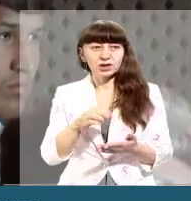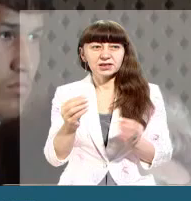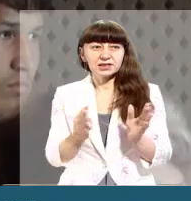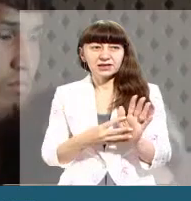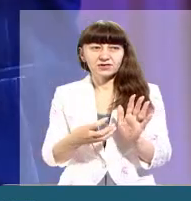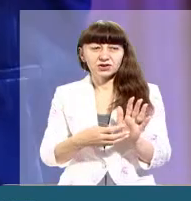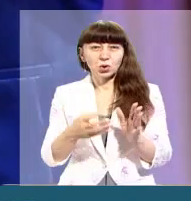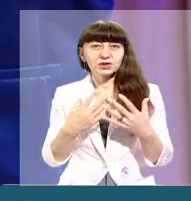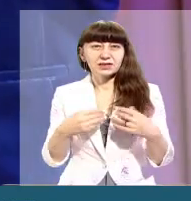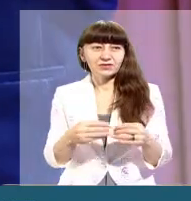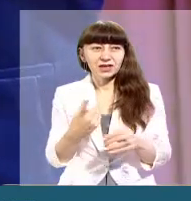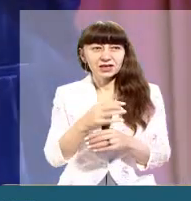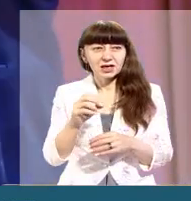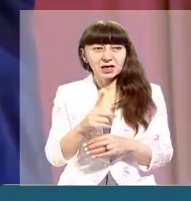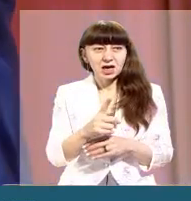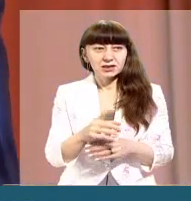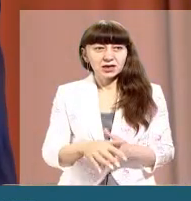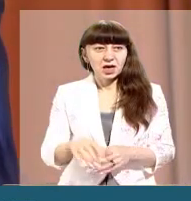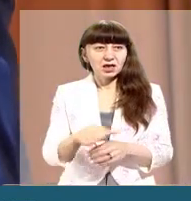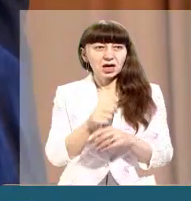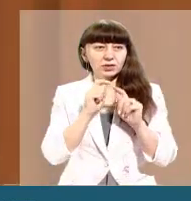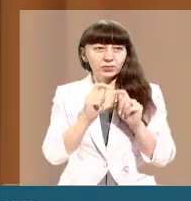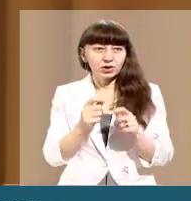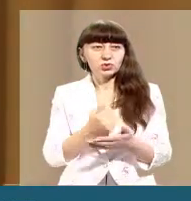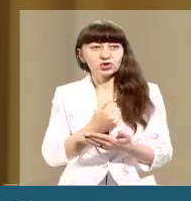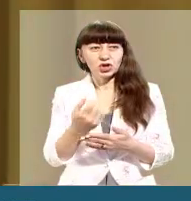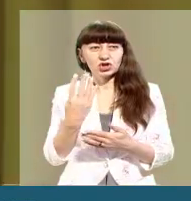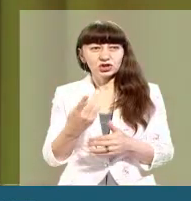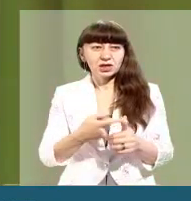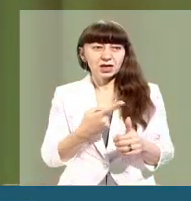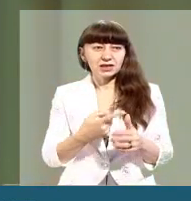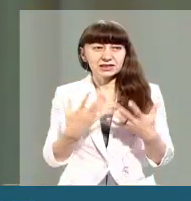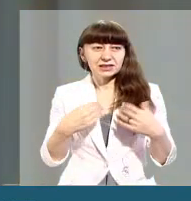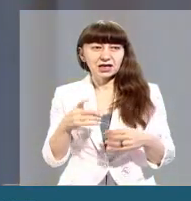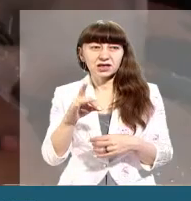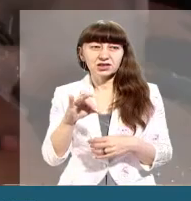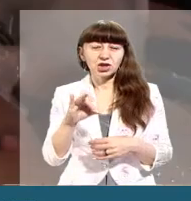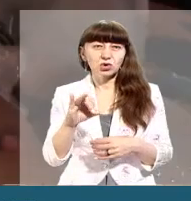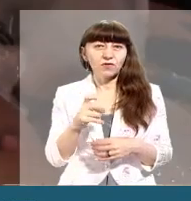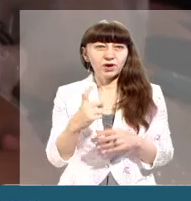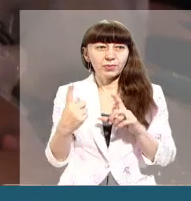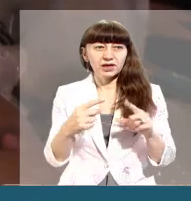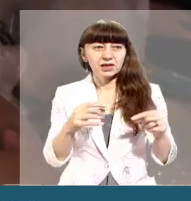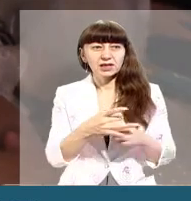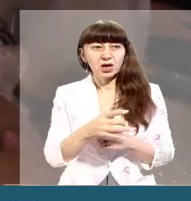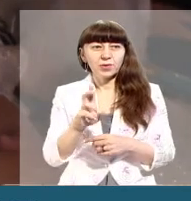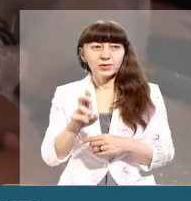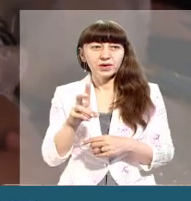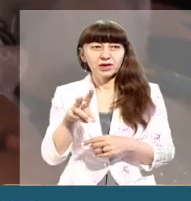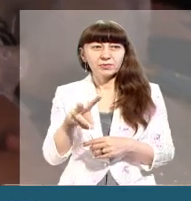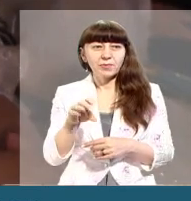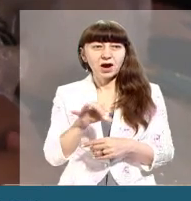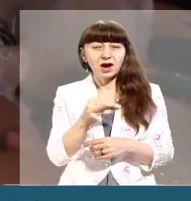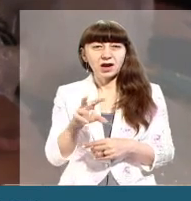более 900 семей. В этот раз помимо гран-при учредили 4 номинации. Семья Хасеновых приехали из района